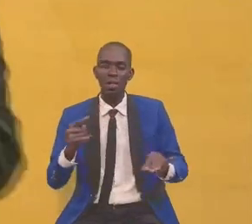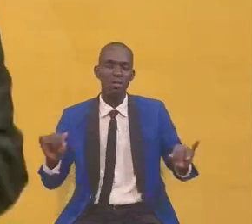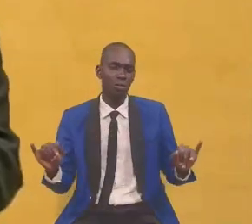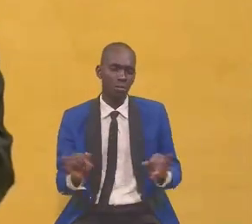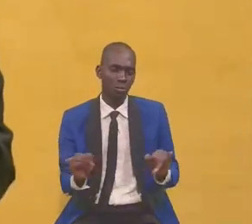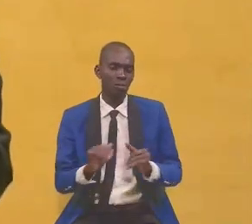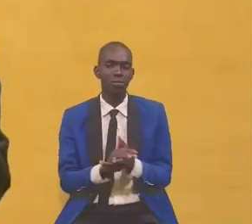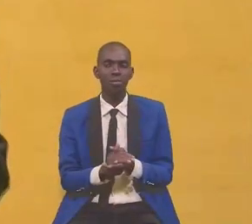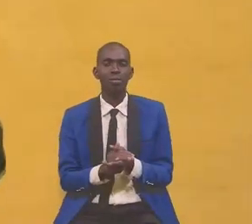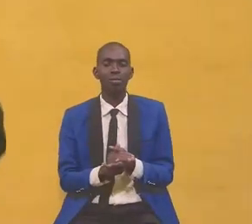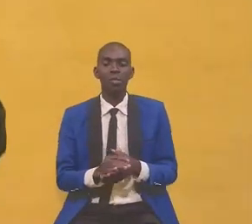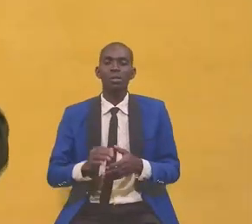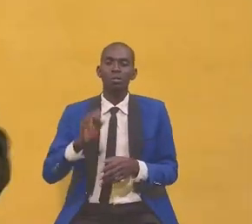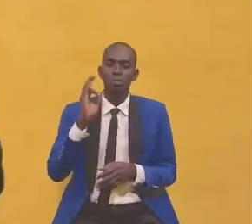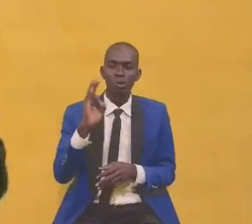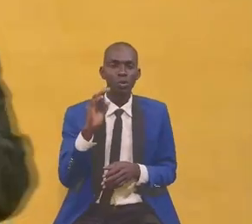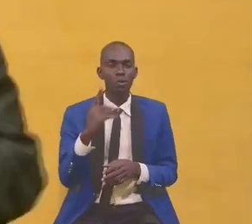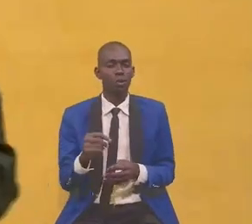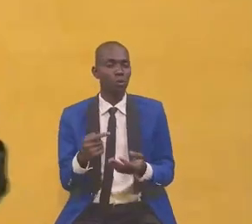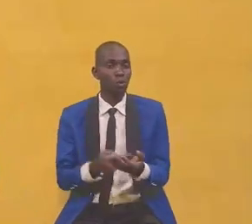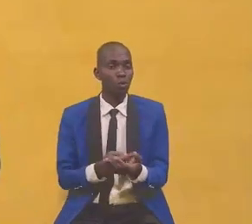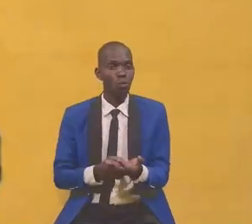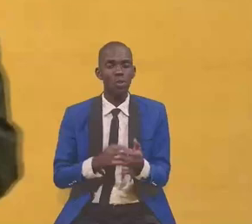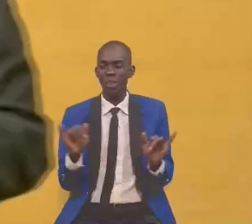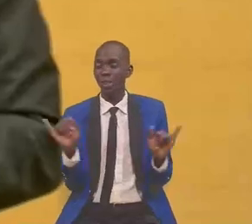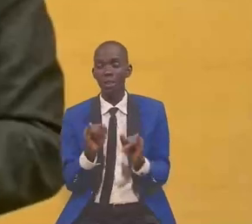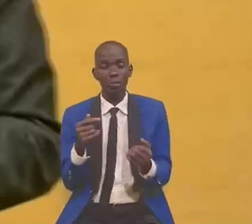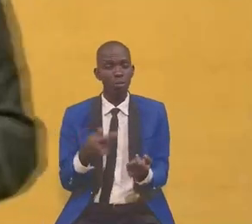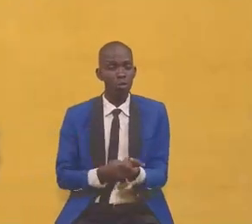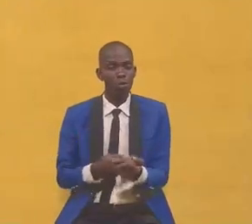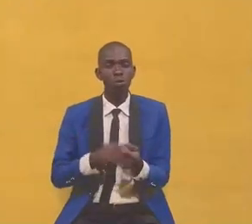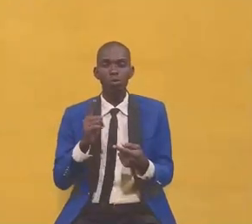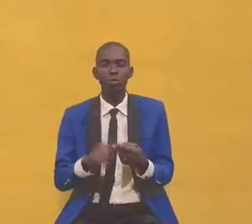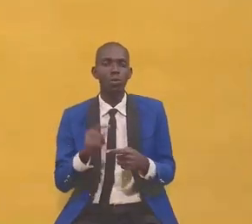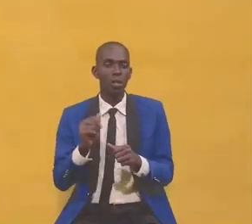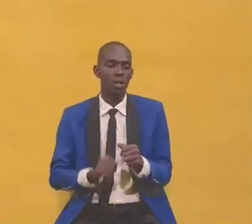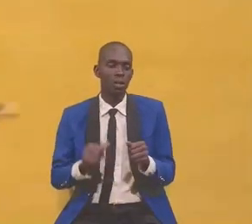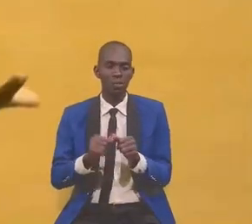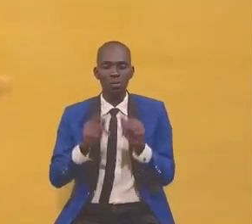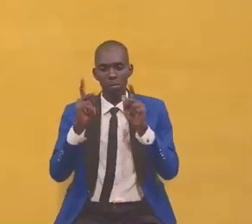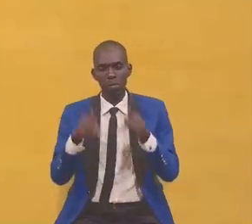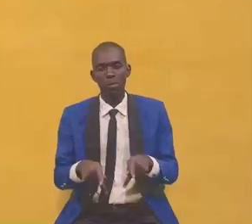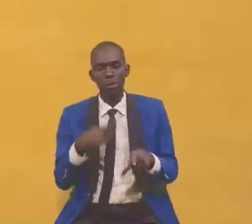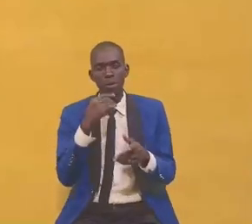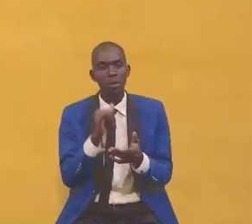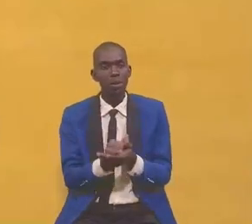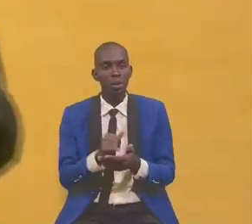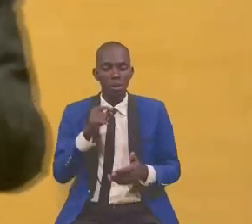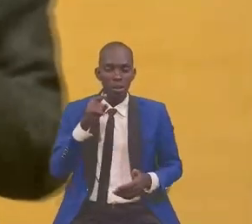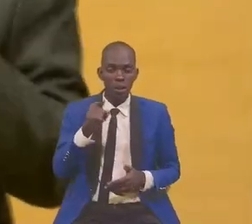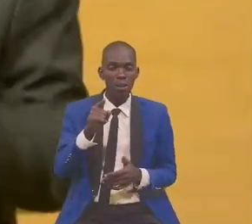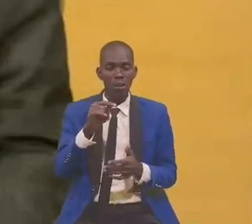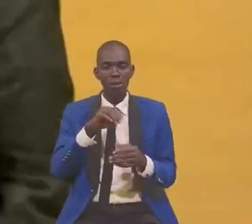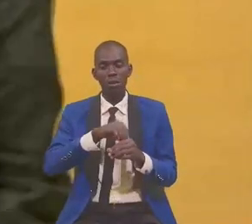même parole à toute la création. Verset 16. Celui qui croira et qui sera baptisé sera